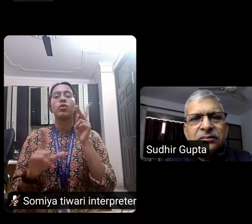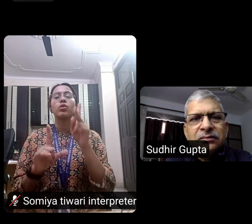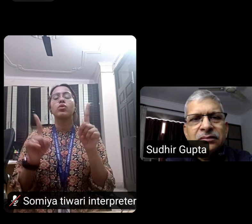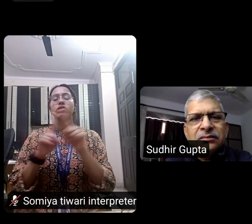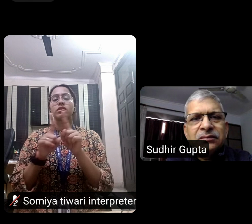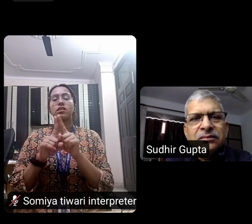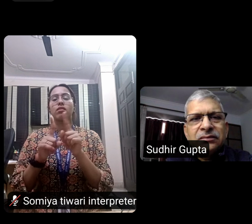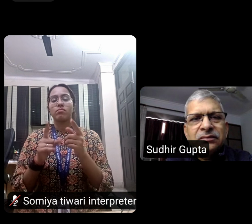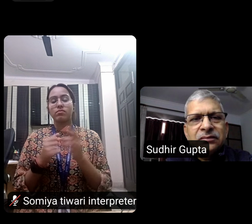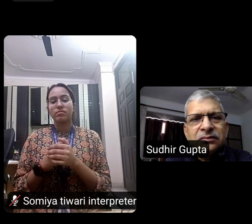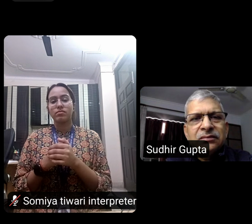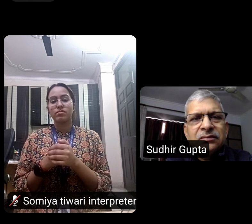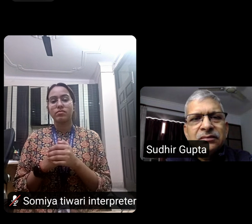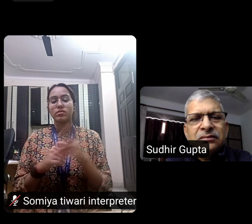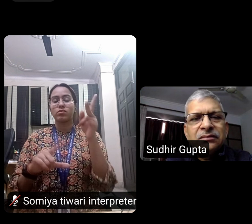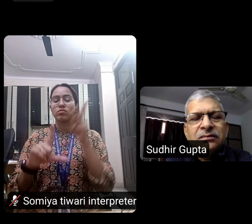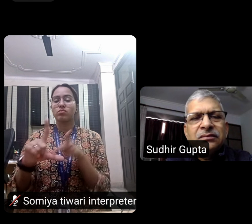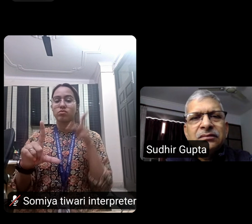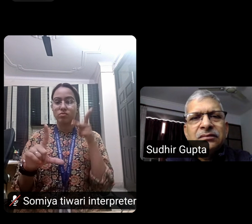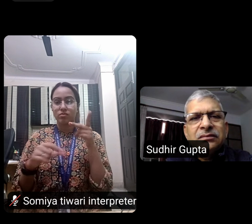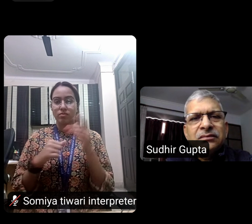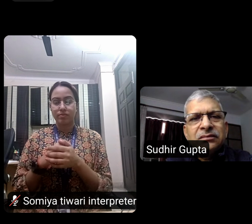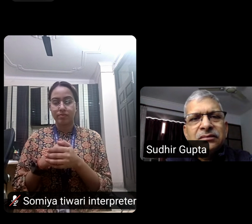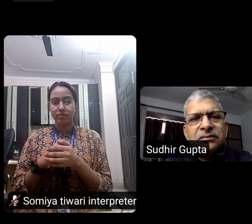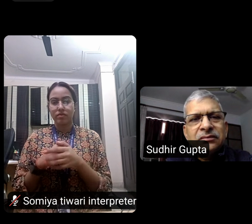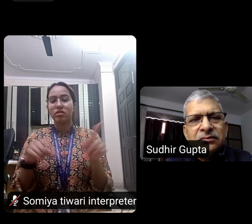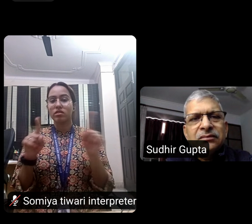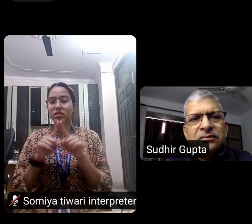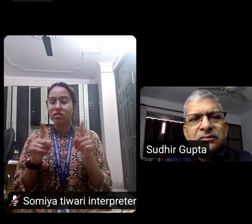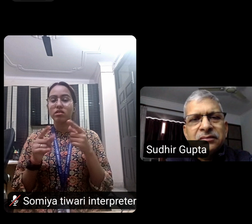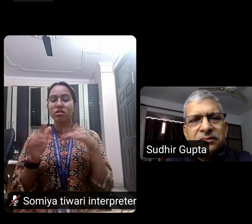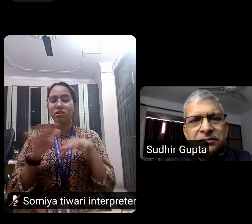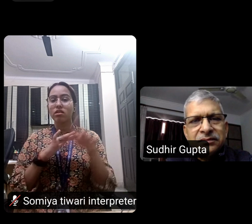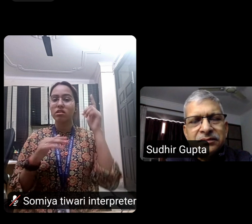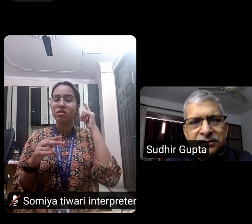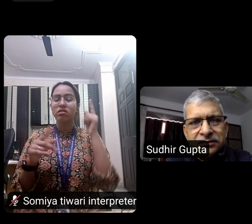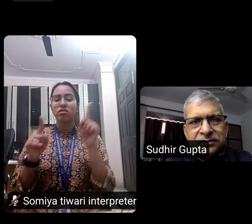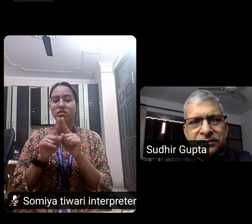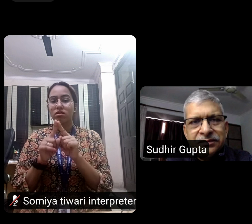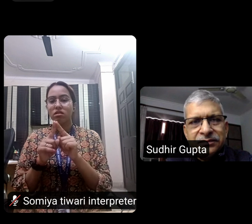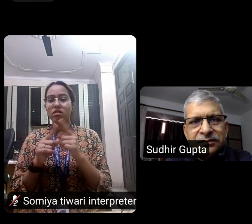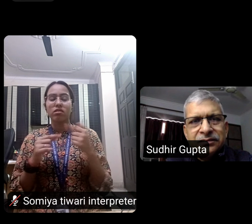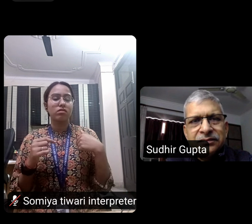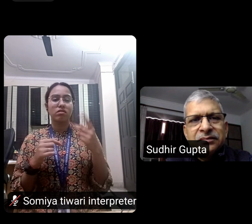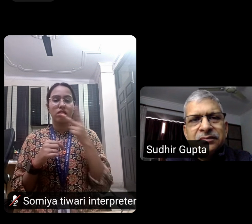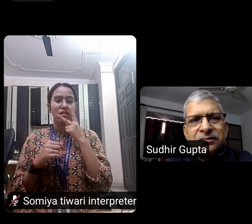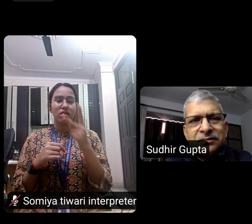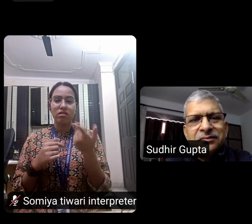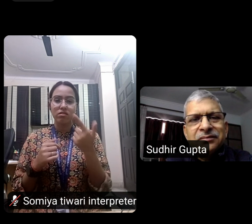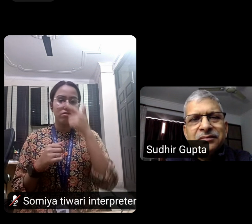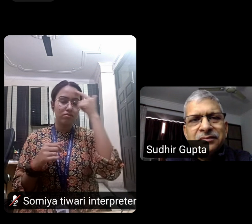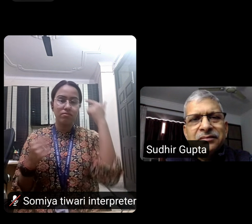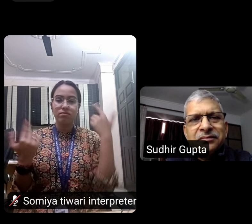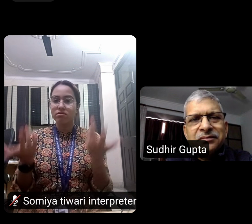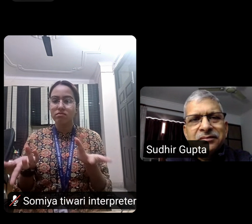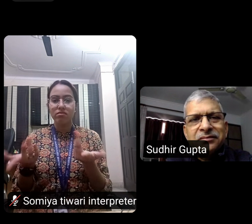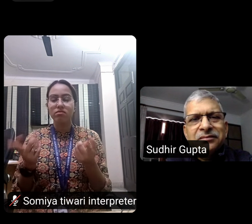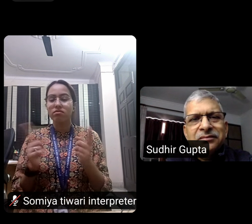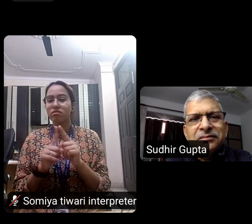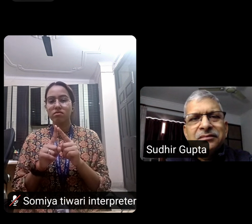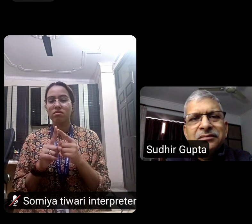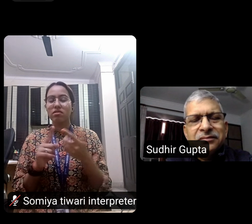बाद ऑपरेशन में गया था, उस समय हम बहुत रोए थे, हमने नहीं सोचा था कि हमारे नसीब में ऐसा हो गया। हमने ये